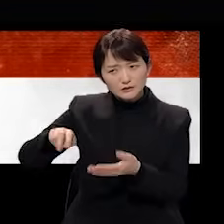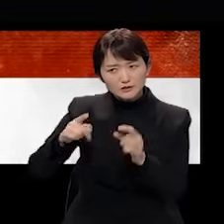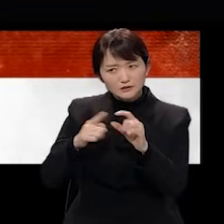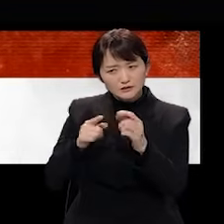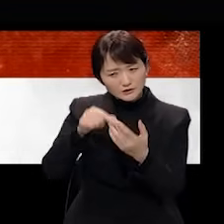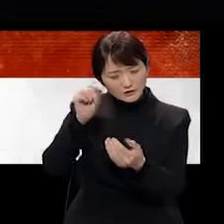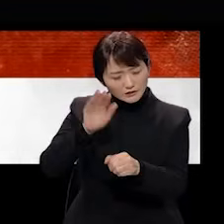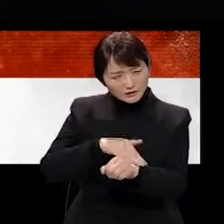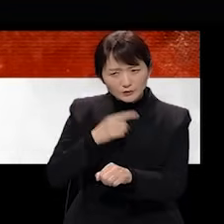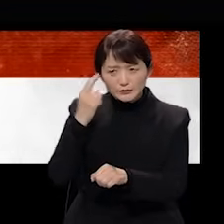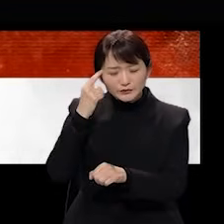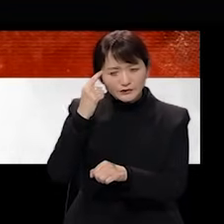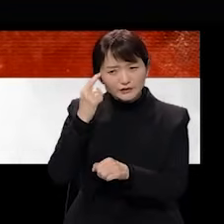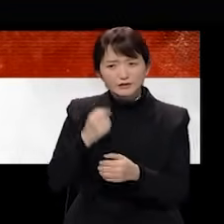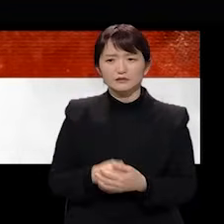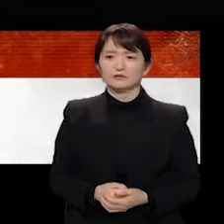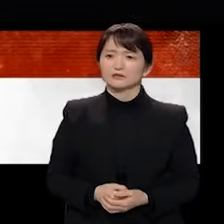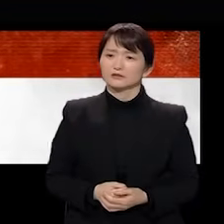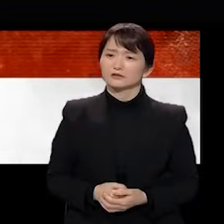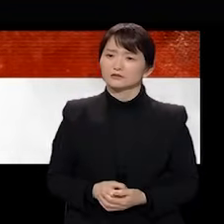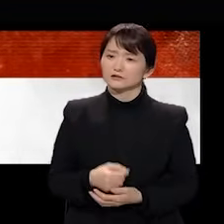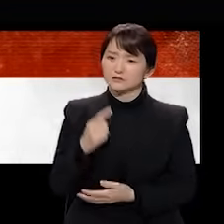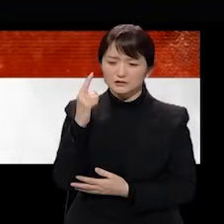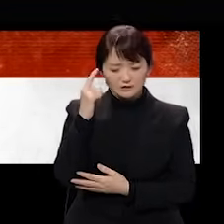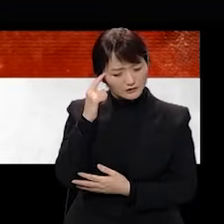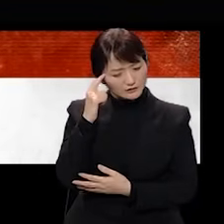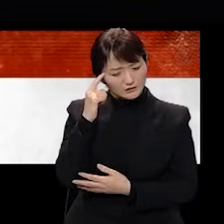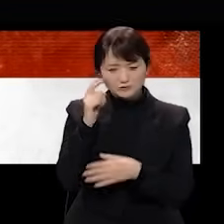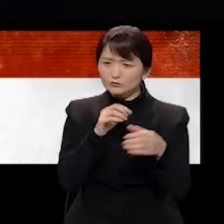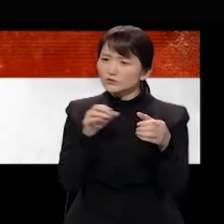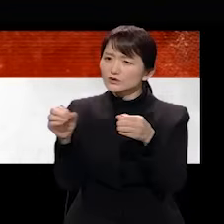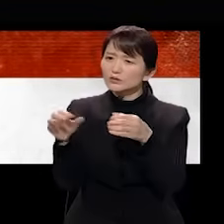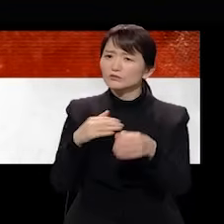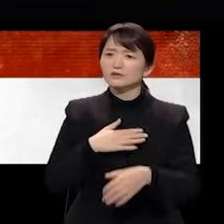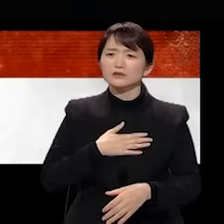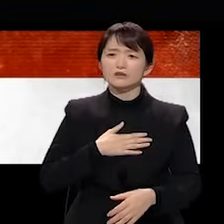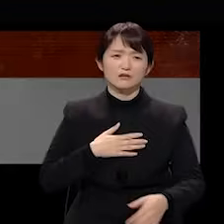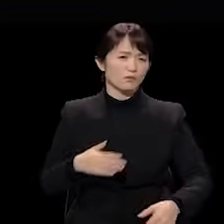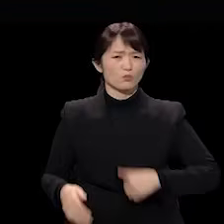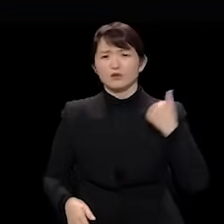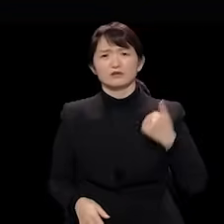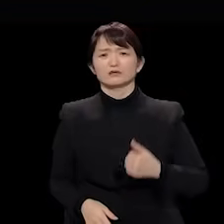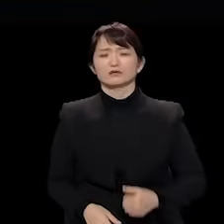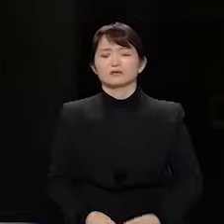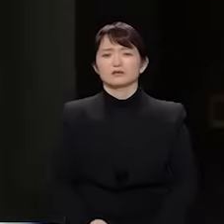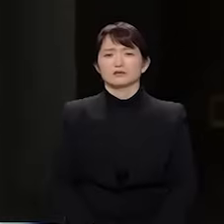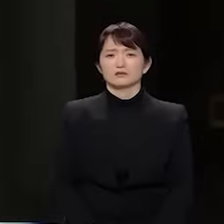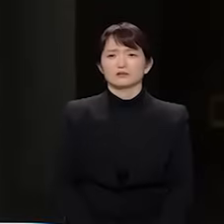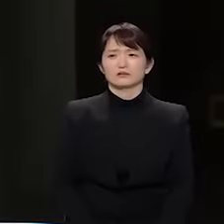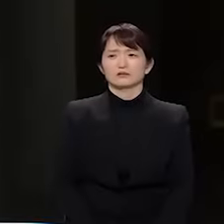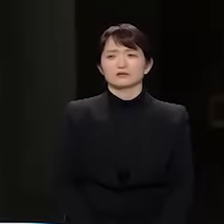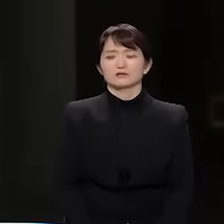이런 생각도 들고 아 보면 무서 대화를 계속 하다 보 제가 너무 화가 나더라고 아니 뭐 이건 뭐 그냥